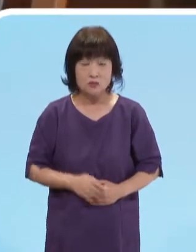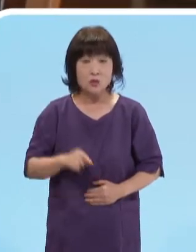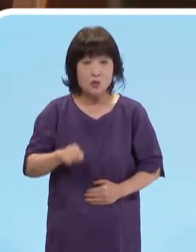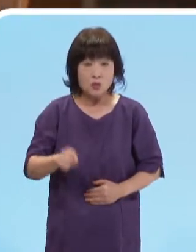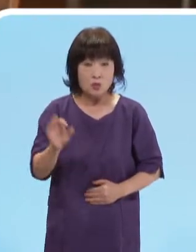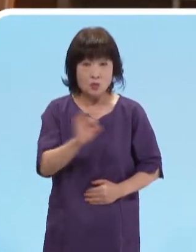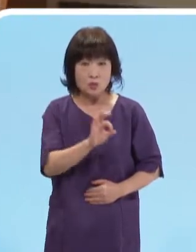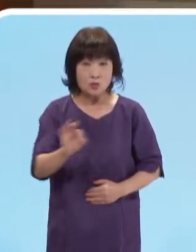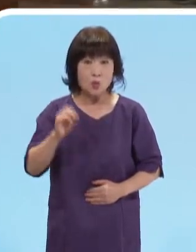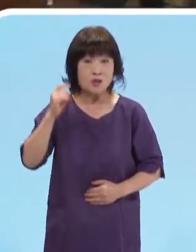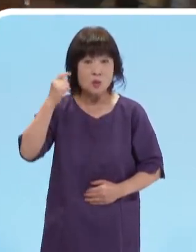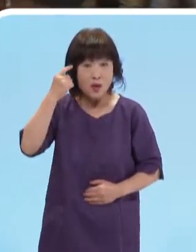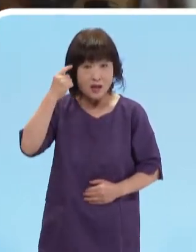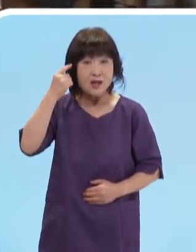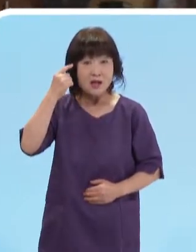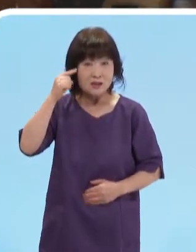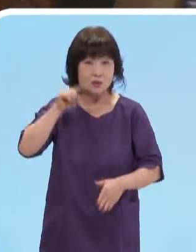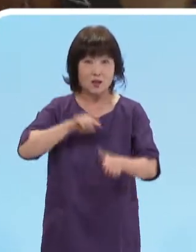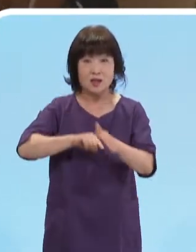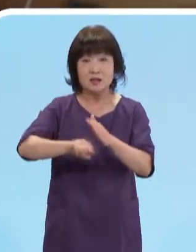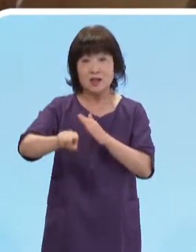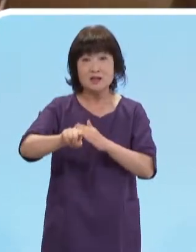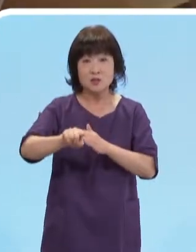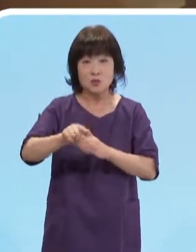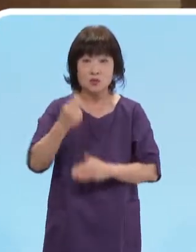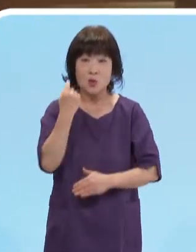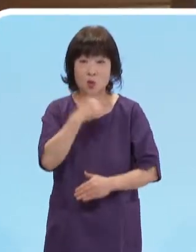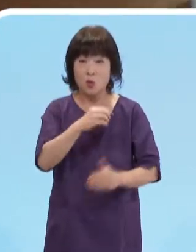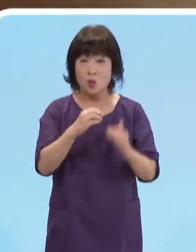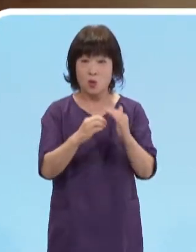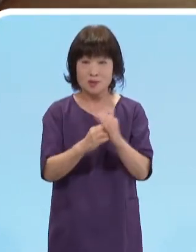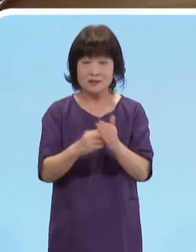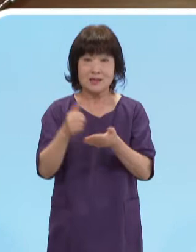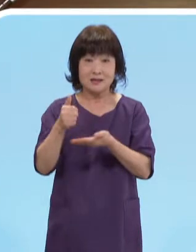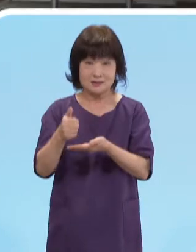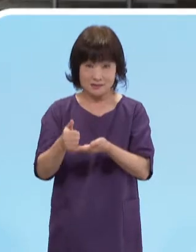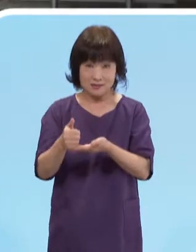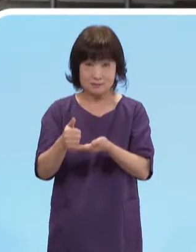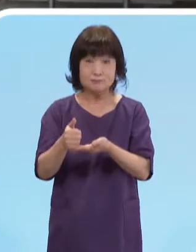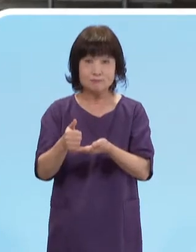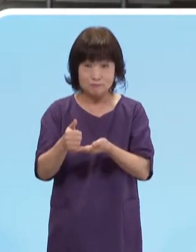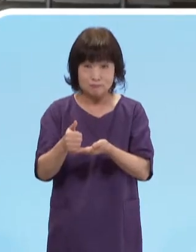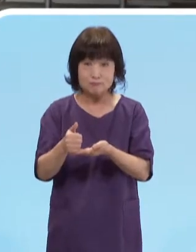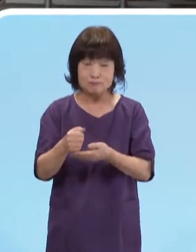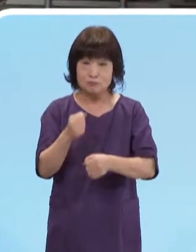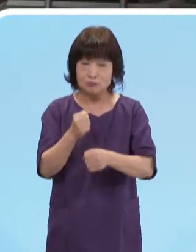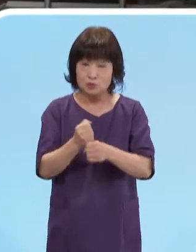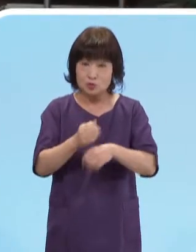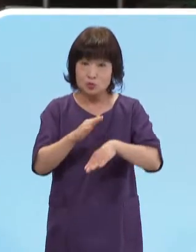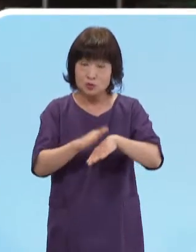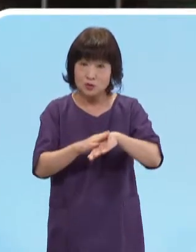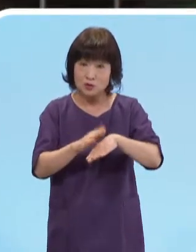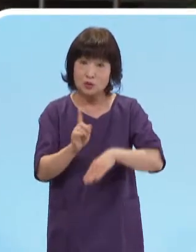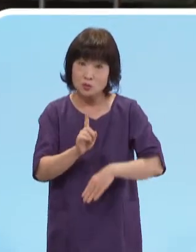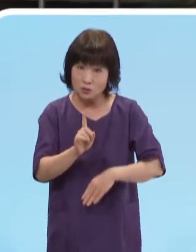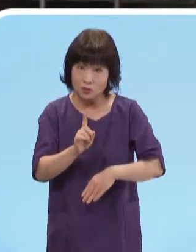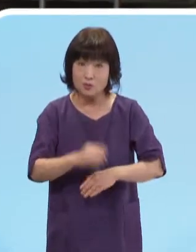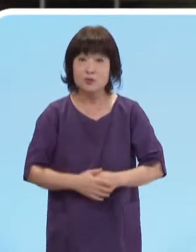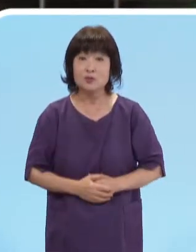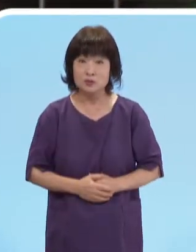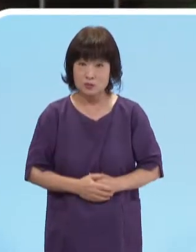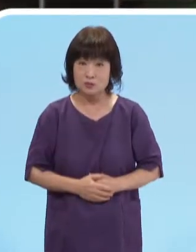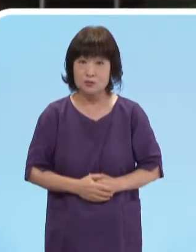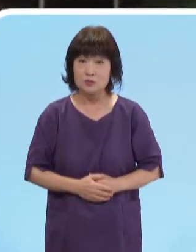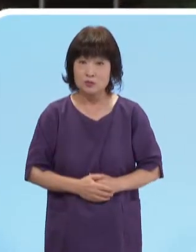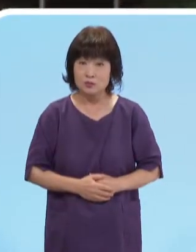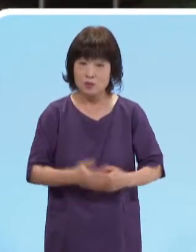このクリッチャを考えたのが代表の白石さん。どうやって作ってるんですか？ 基